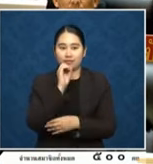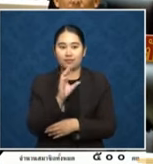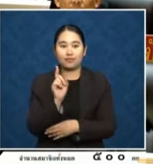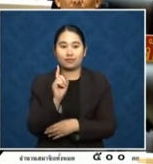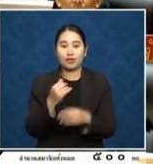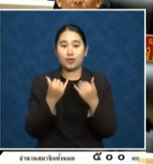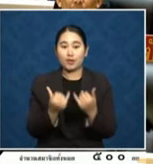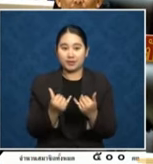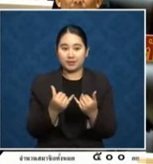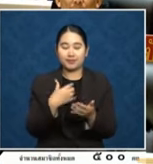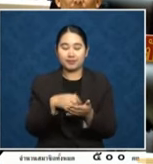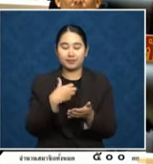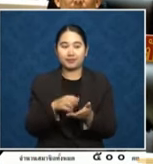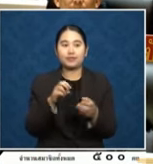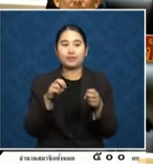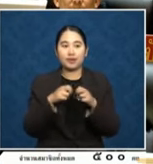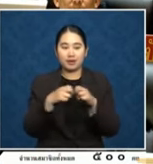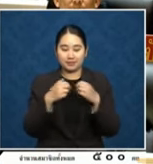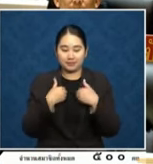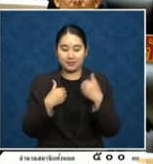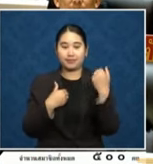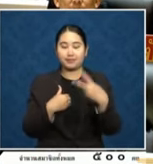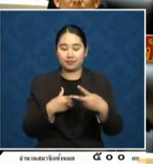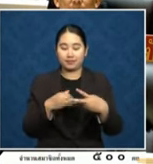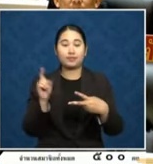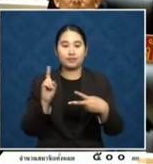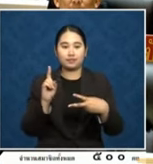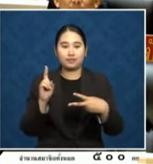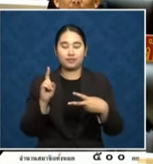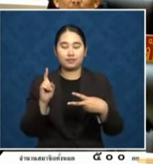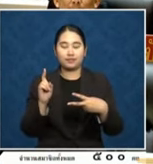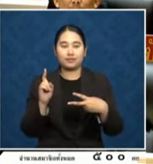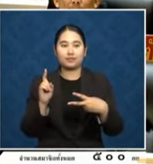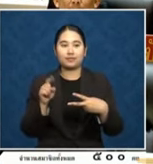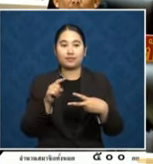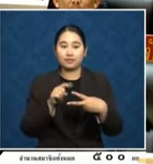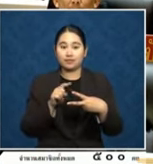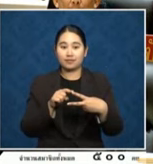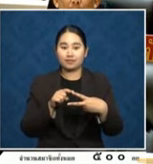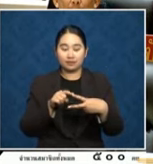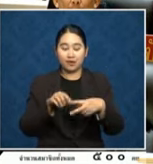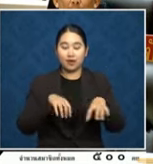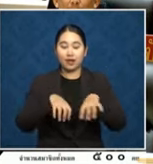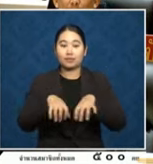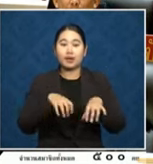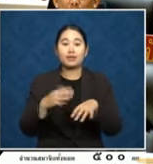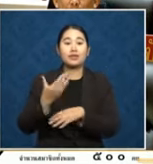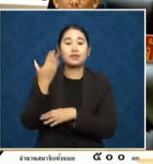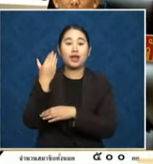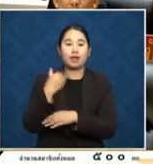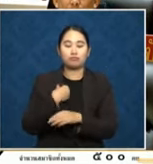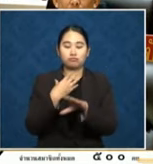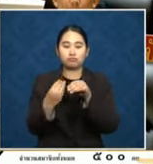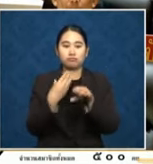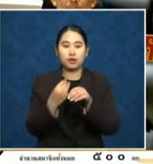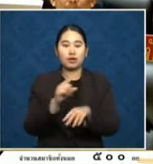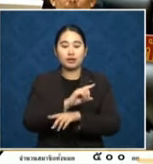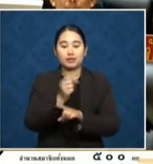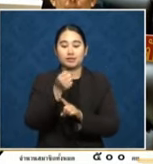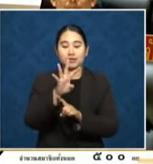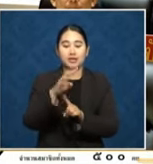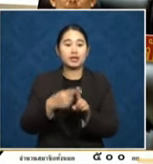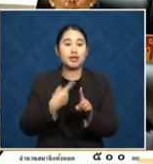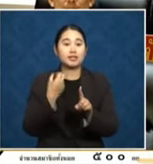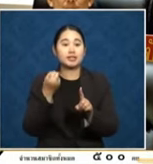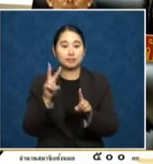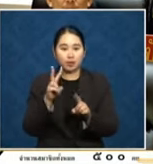วันนี้ผมขอหารือท่านประธาน2เรื่องครับเรื่องแรกครับจากการที่ผมได้หารือต่อท่านประธานเมื่อวันที่14ธันวาคม